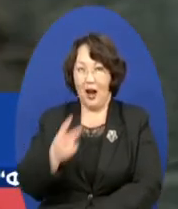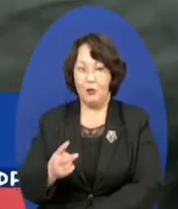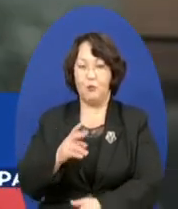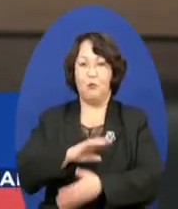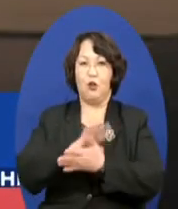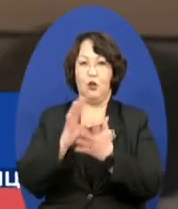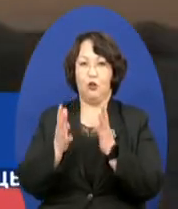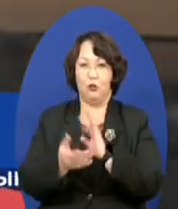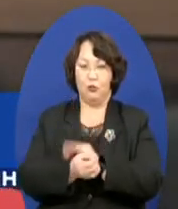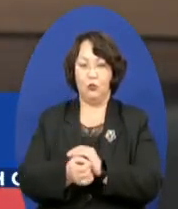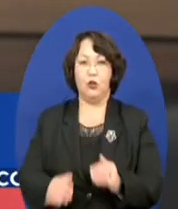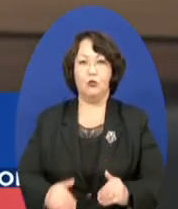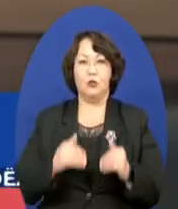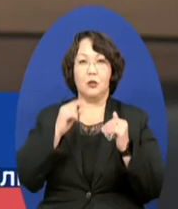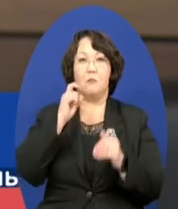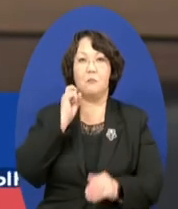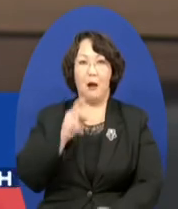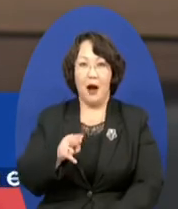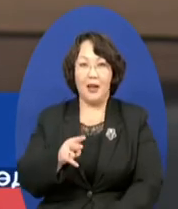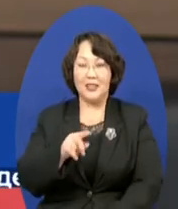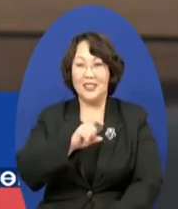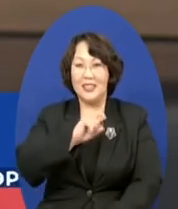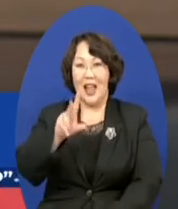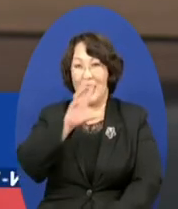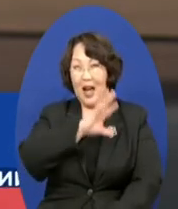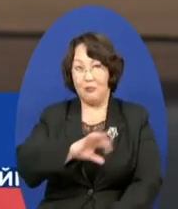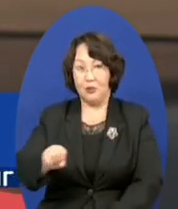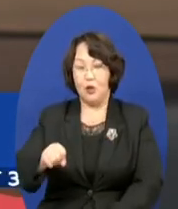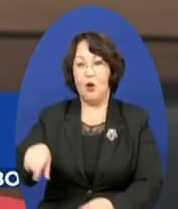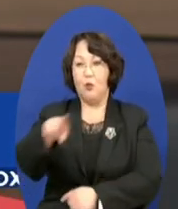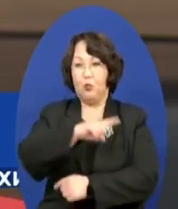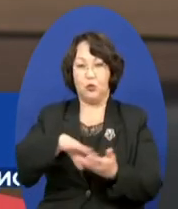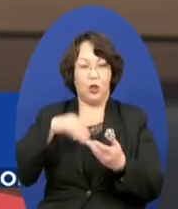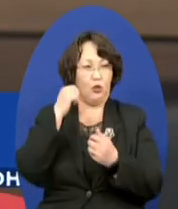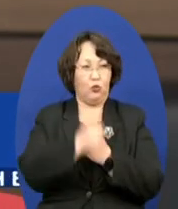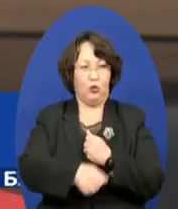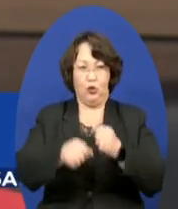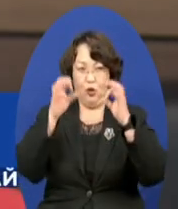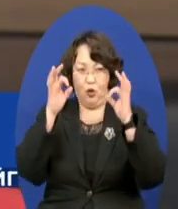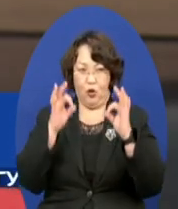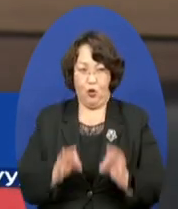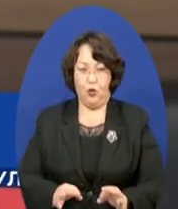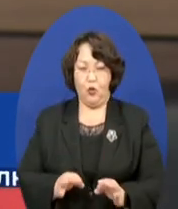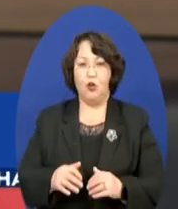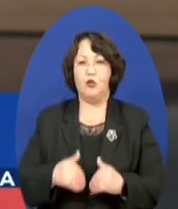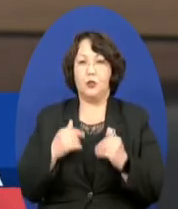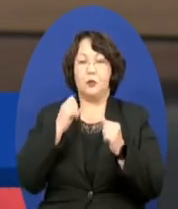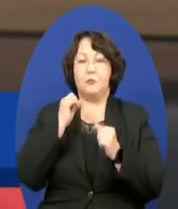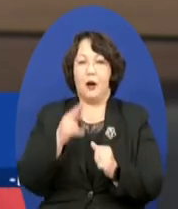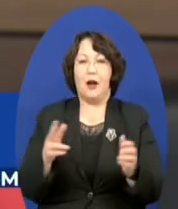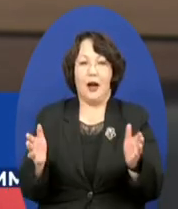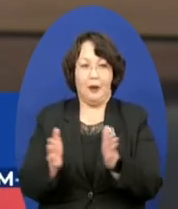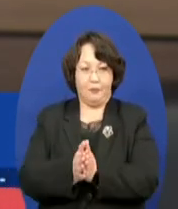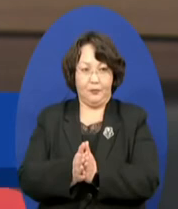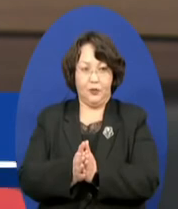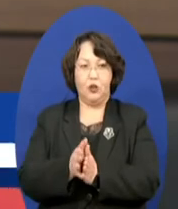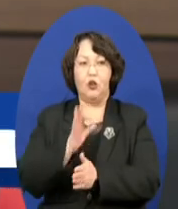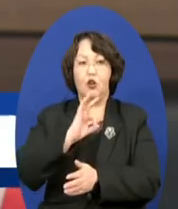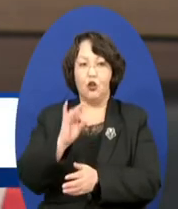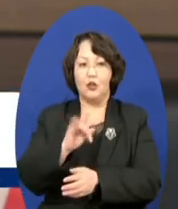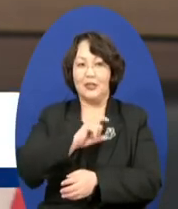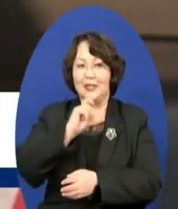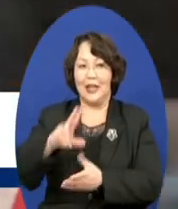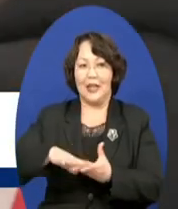Гэсэн хэрнээ одоо Хөгжлийн банкнаас авсан тодорхой зээлээ төлөх ирмэлцэлгүй за Хөгжлийн банктай хамтарч үр